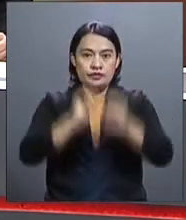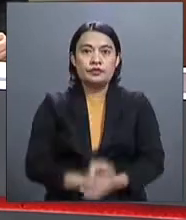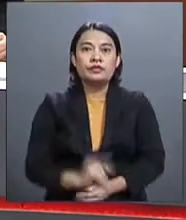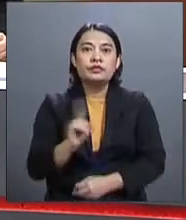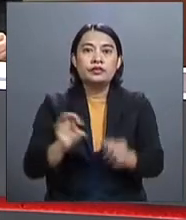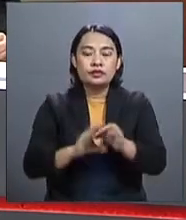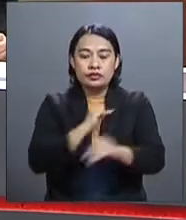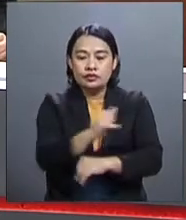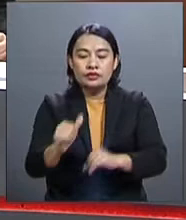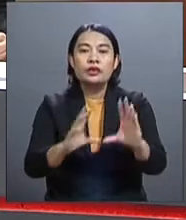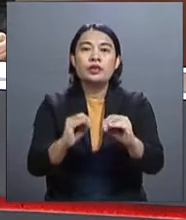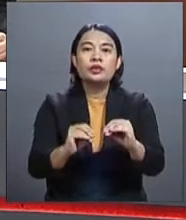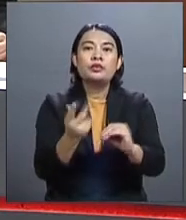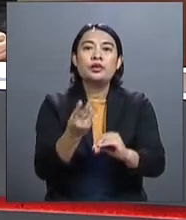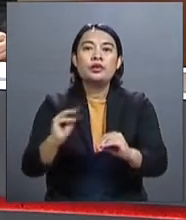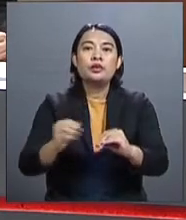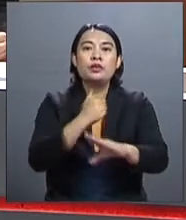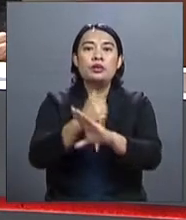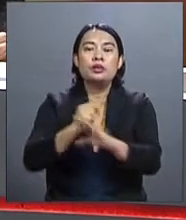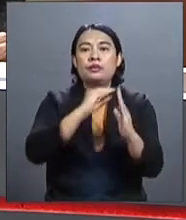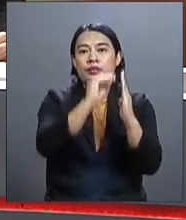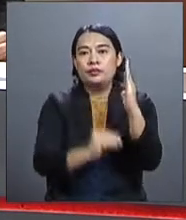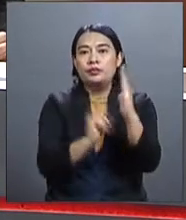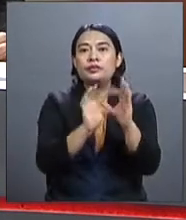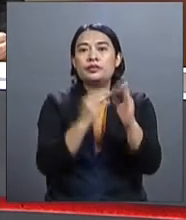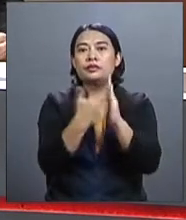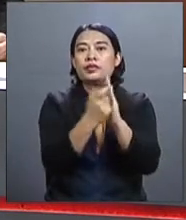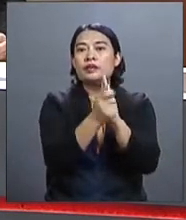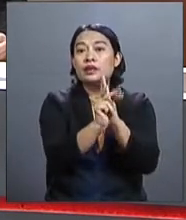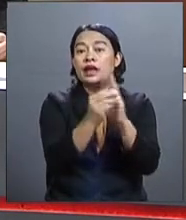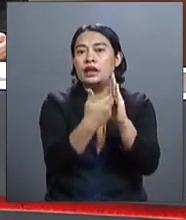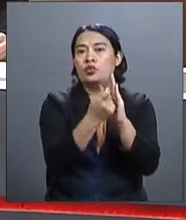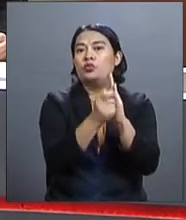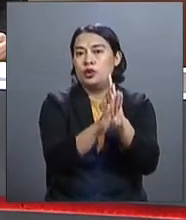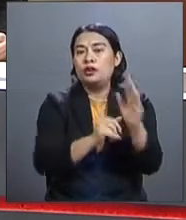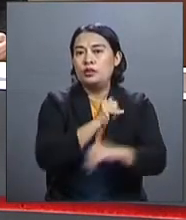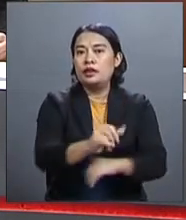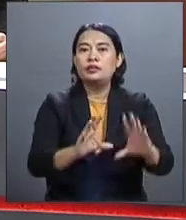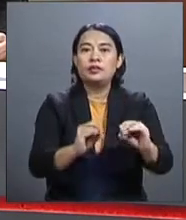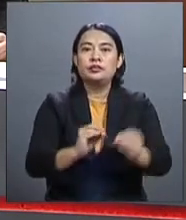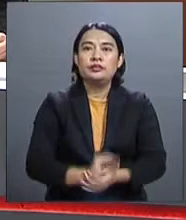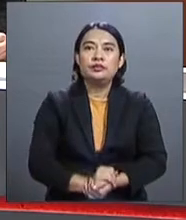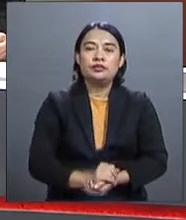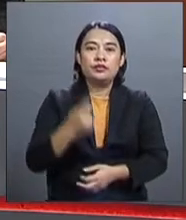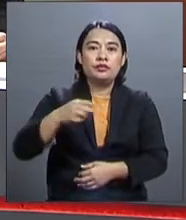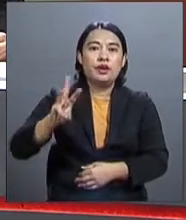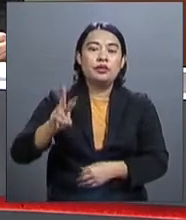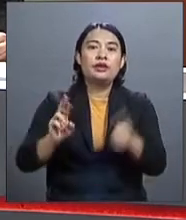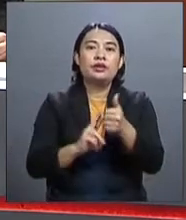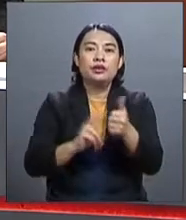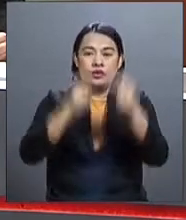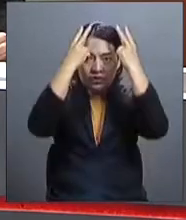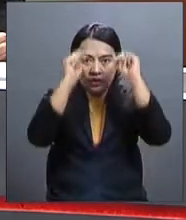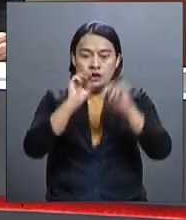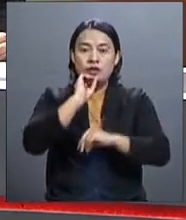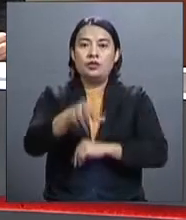งพื้นที่ประชุมครม.สัญจรที่จังหวัดอำนาจเจริญและจังหวัดอุบลราชธานีค่ะโดยพลเอกประวิตรวงษ์สุวรรณก็เชื่อมั่นนะคะว่